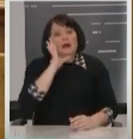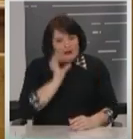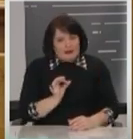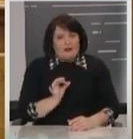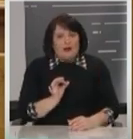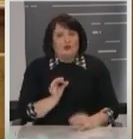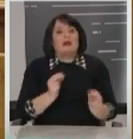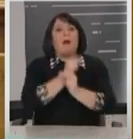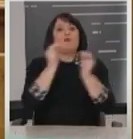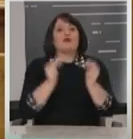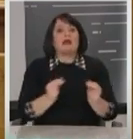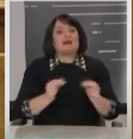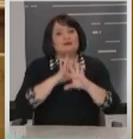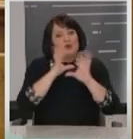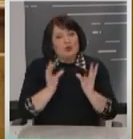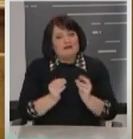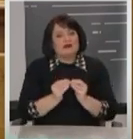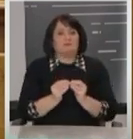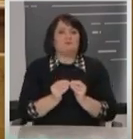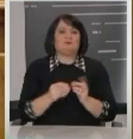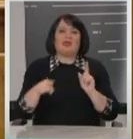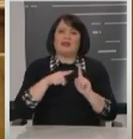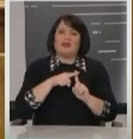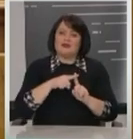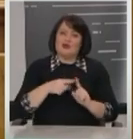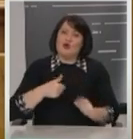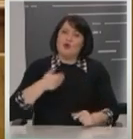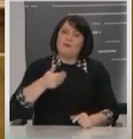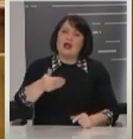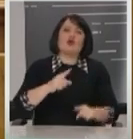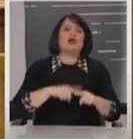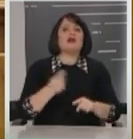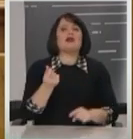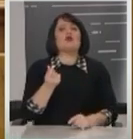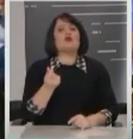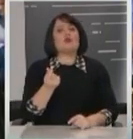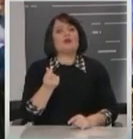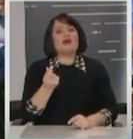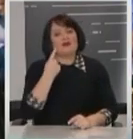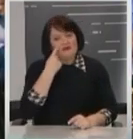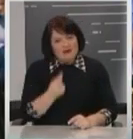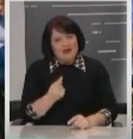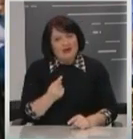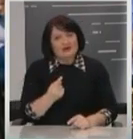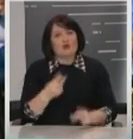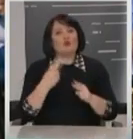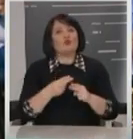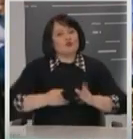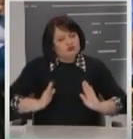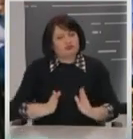τα αποτελέσματα αυτά, η θετική προοπτική της ελληνικής οικονομίας, δίνουν πολύ μεγάλη